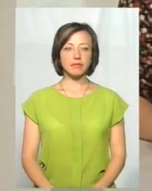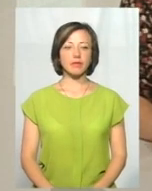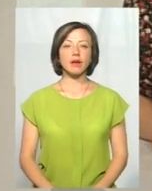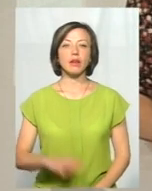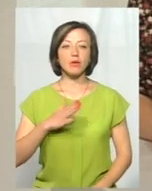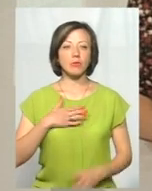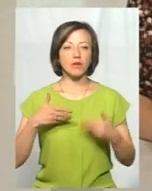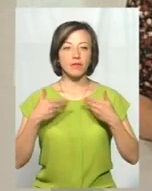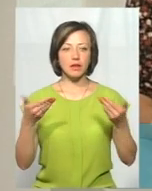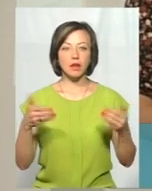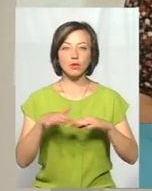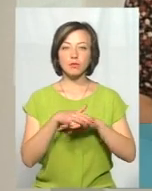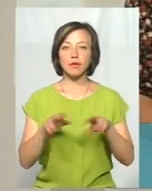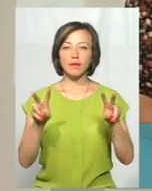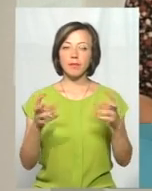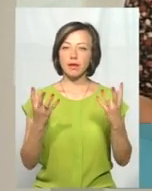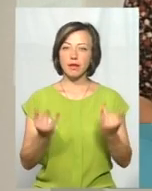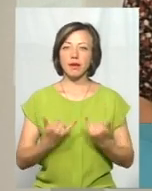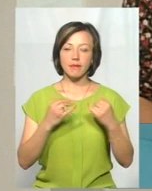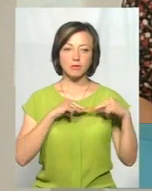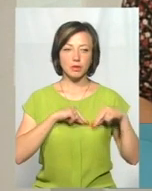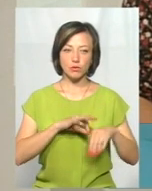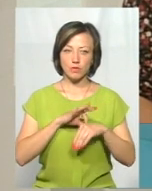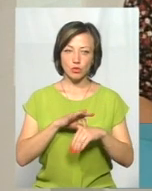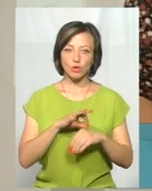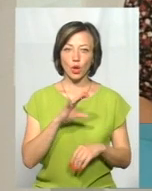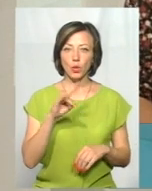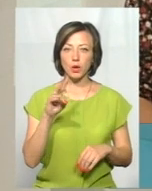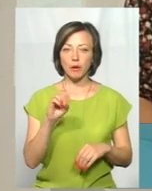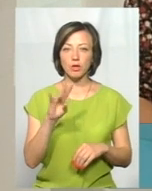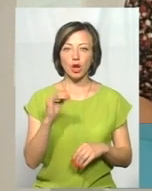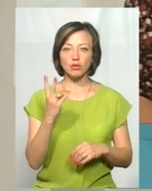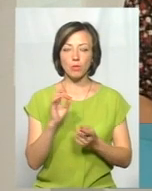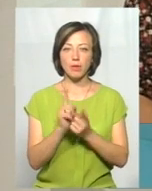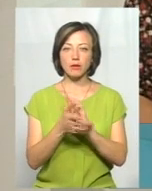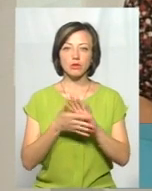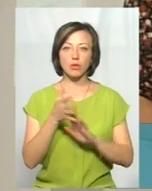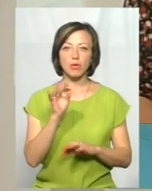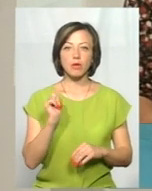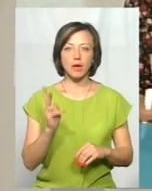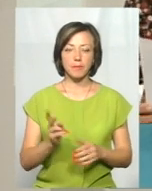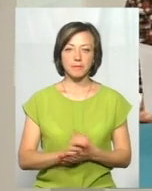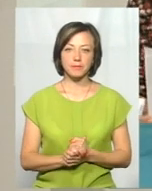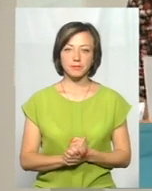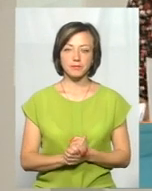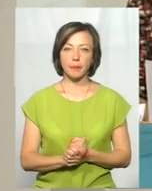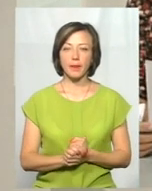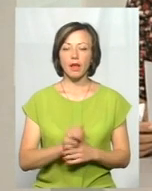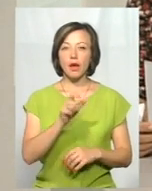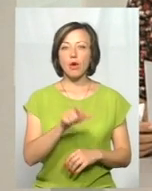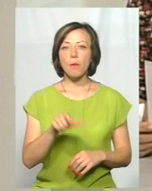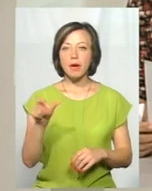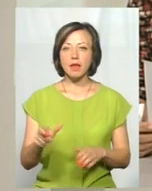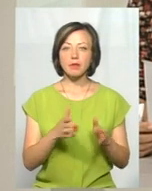Мої вітання на Суспільному «Тема дня». Сьогодні для вас в студії працює ведуча Юна Мітрашко, переклад на мову жестів Ольга Рибак. Громадянська